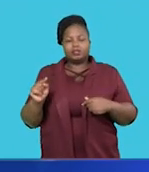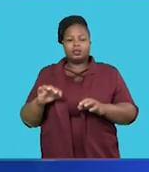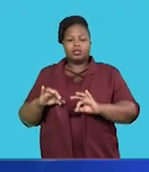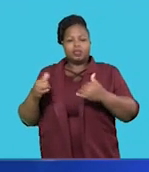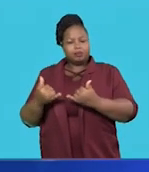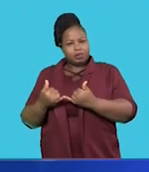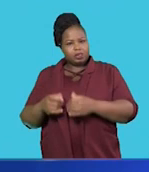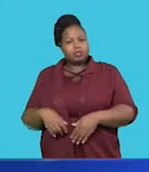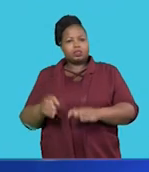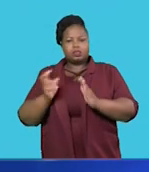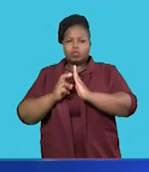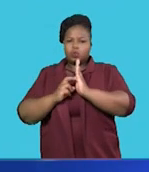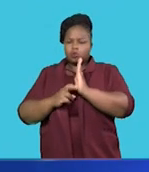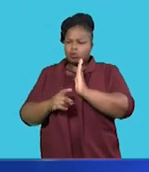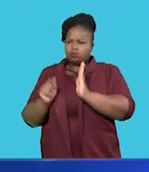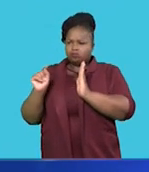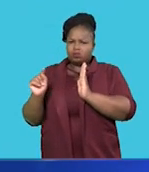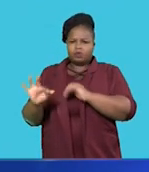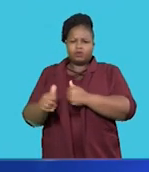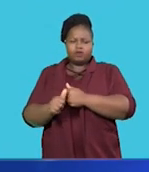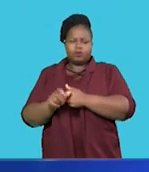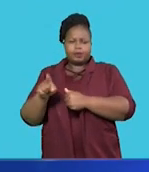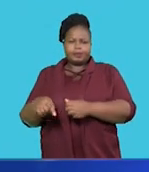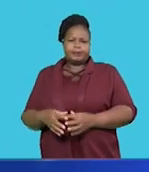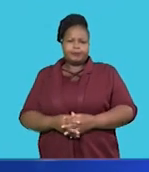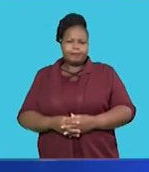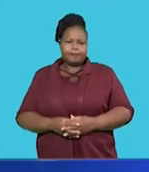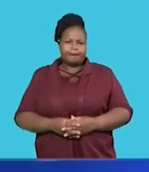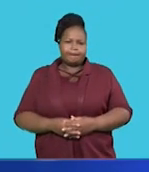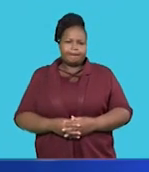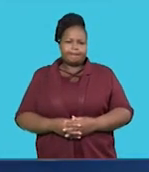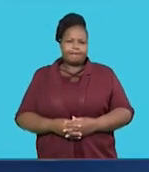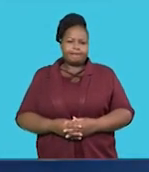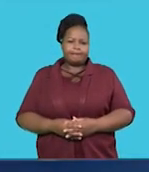ya molaotheo le ho netefatsa hore melao ya tshebetso e a phethwa.